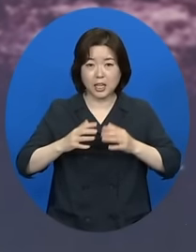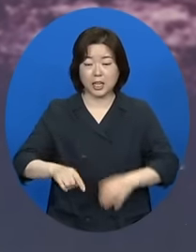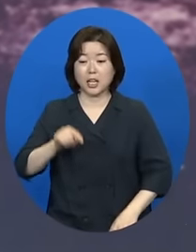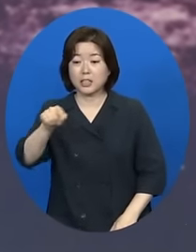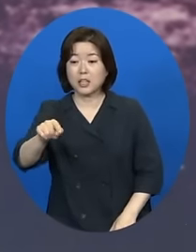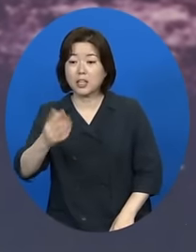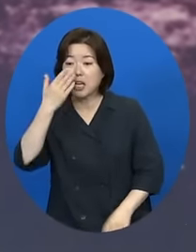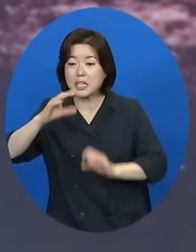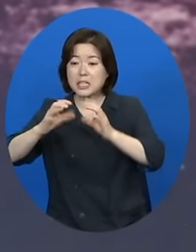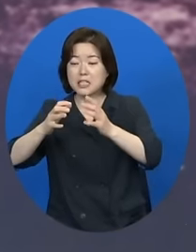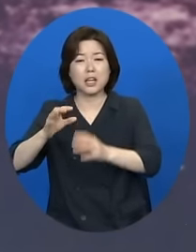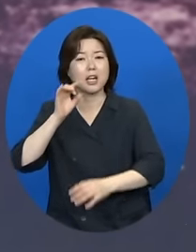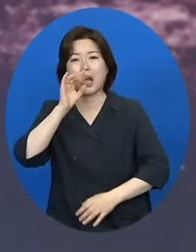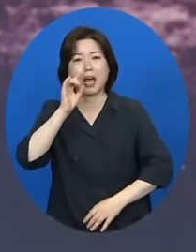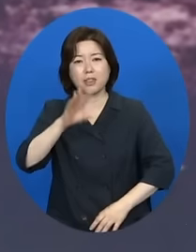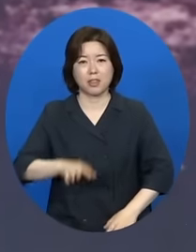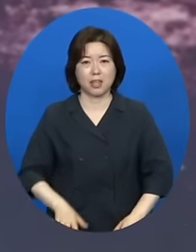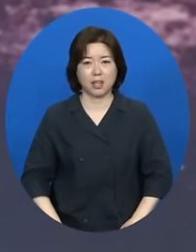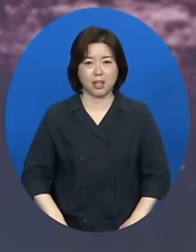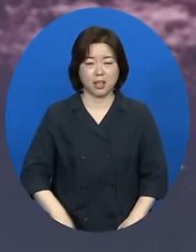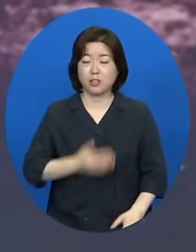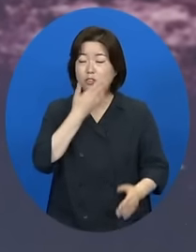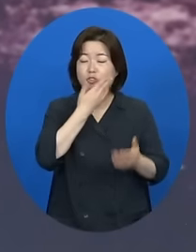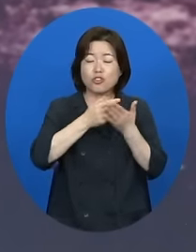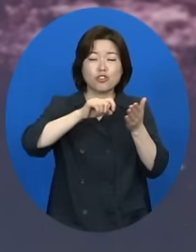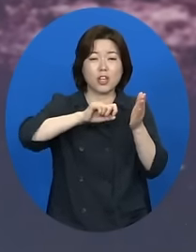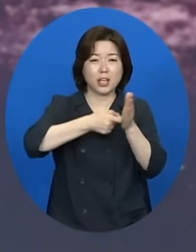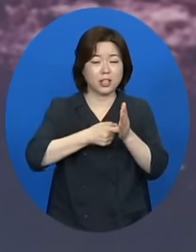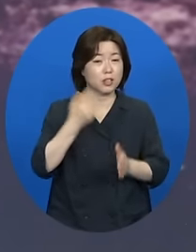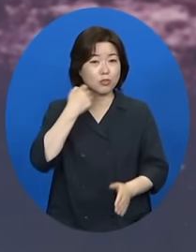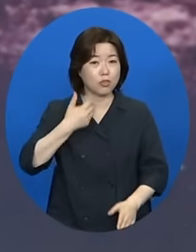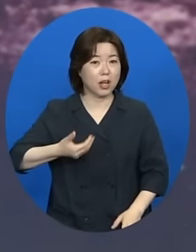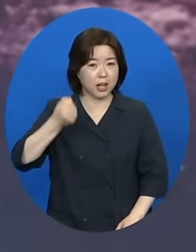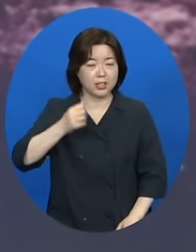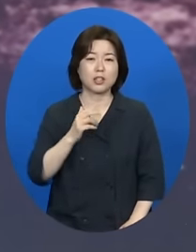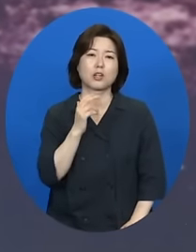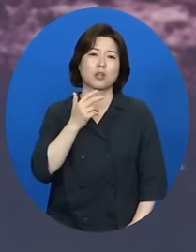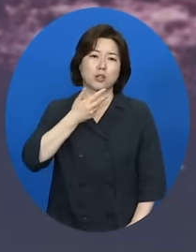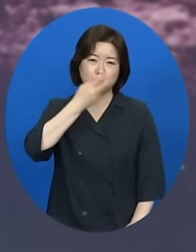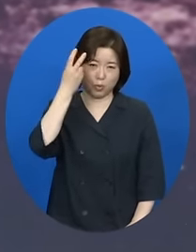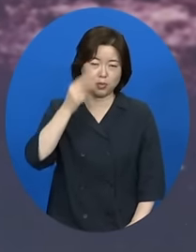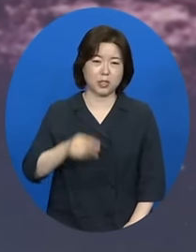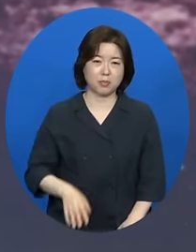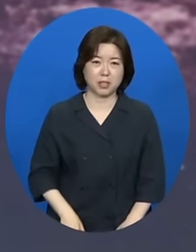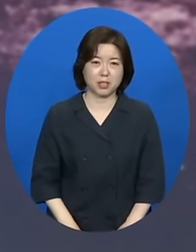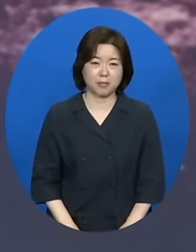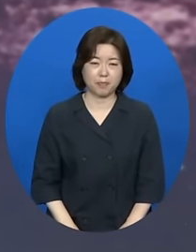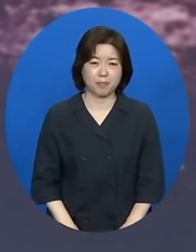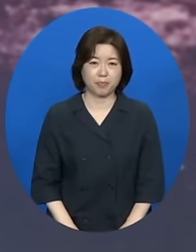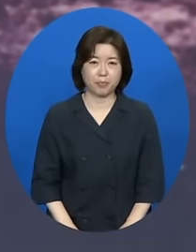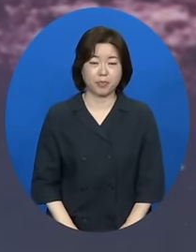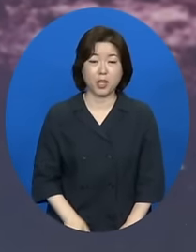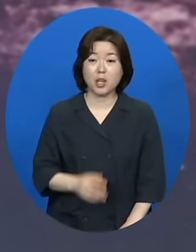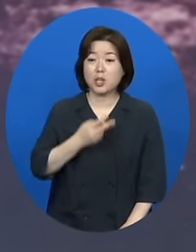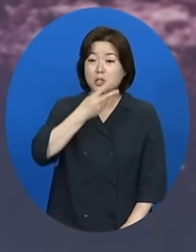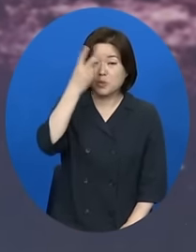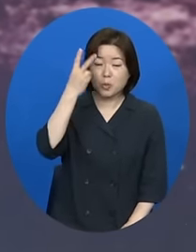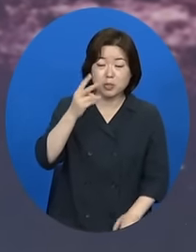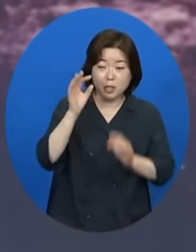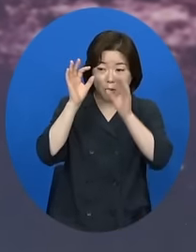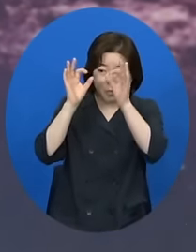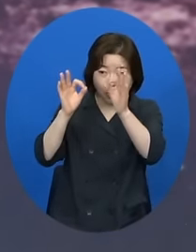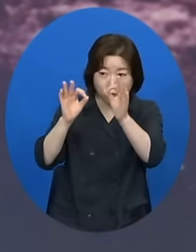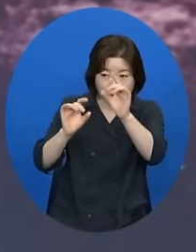못 되는 거죠. 그 키를 요셉이 쥐고 있는데 지금 요셉이 보고 있는 장면이 뭐예요? 화해입니다.